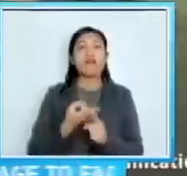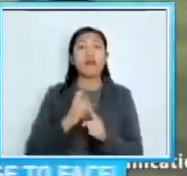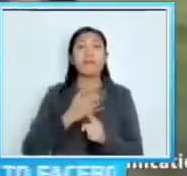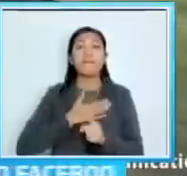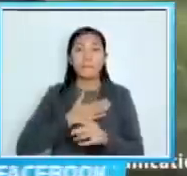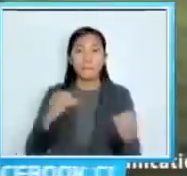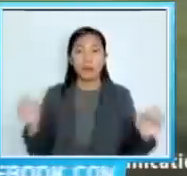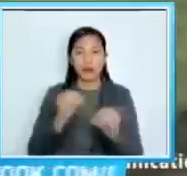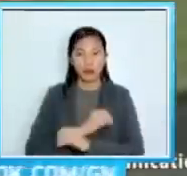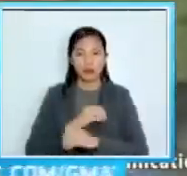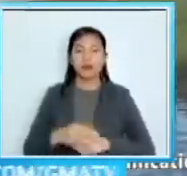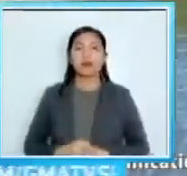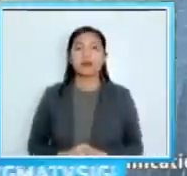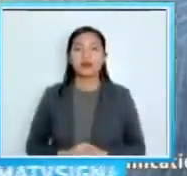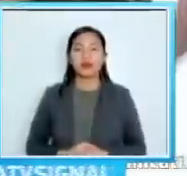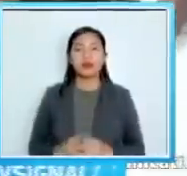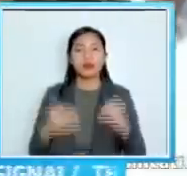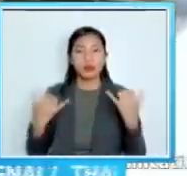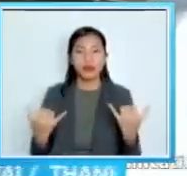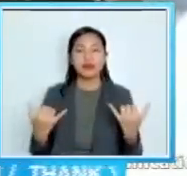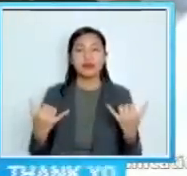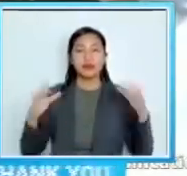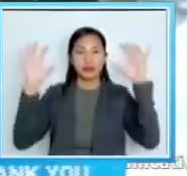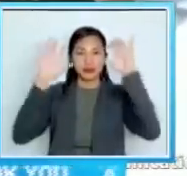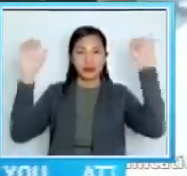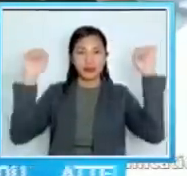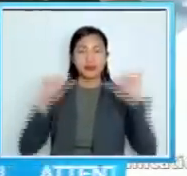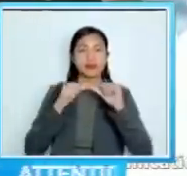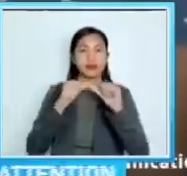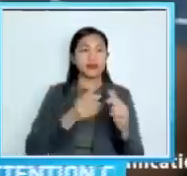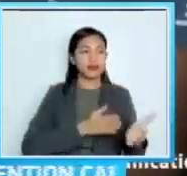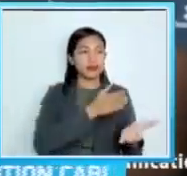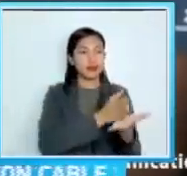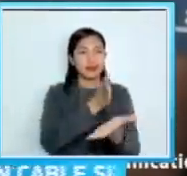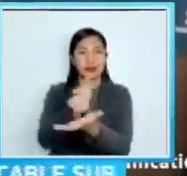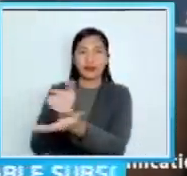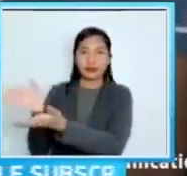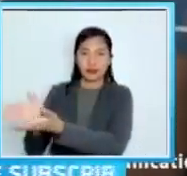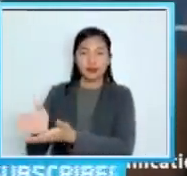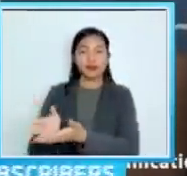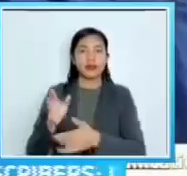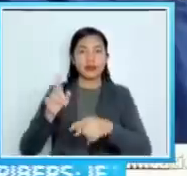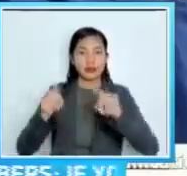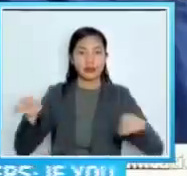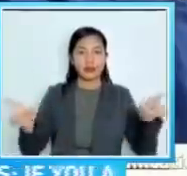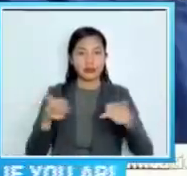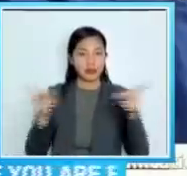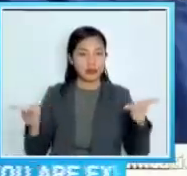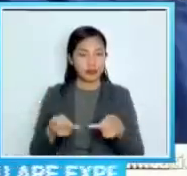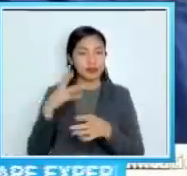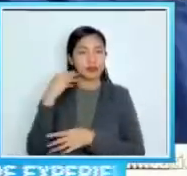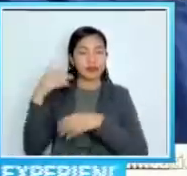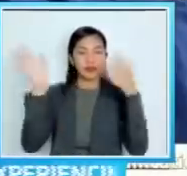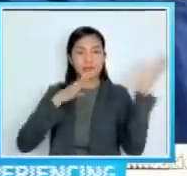Ngayong araw, ipagpapatuloy daw ng Pangulo ang pag-iikot sa iba't ibang lugar na nasalanta ng bagyo, partikular sa Mindanao. Pero